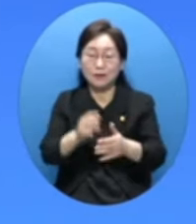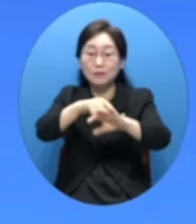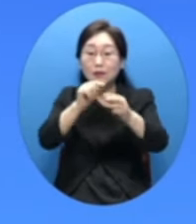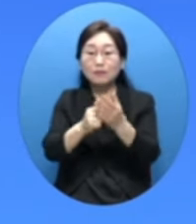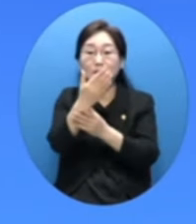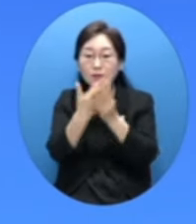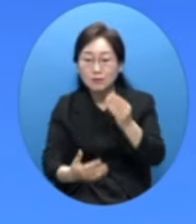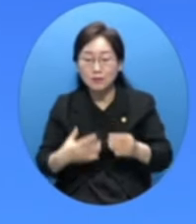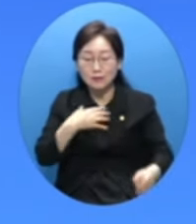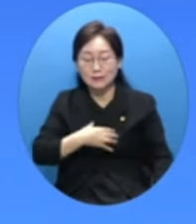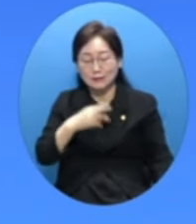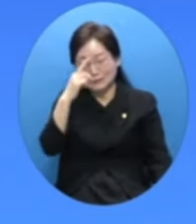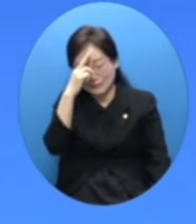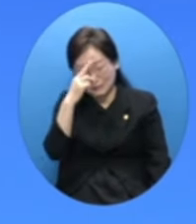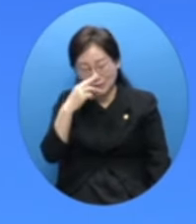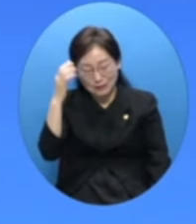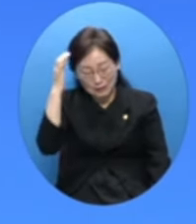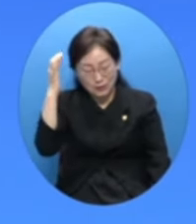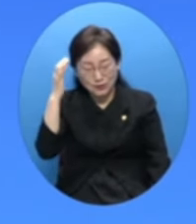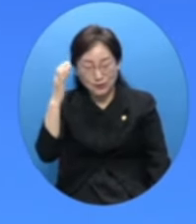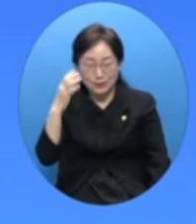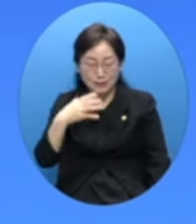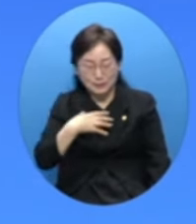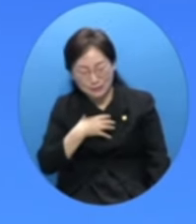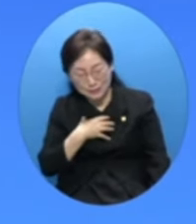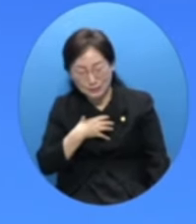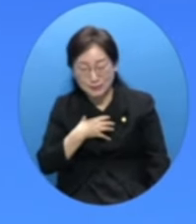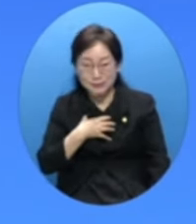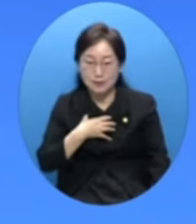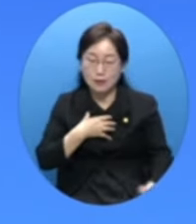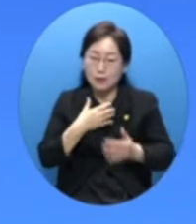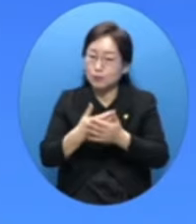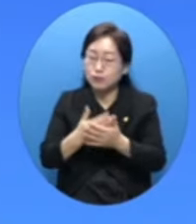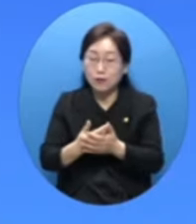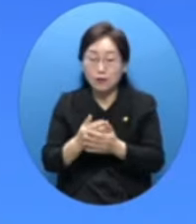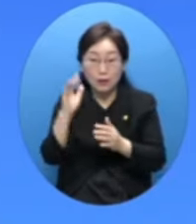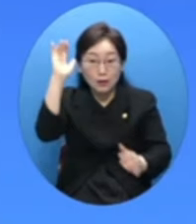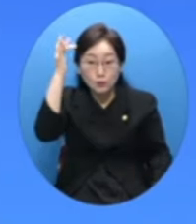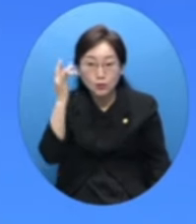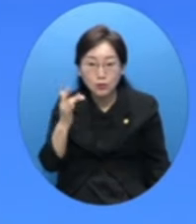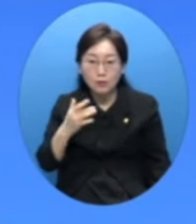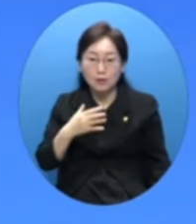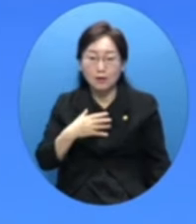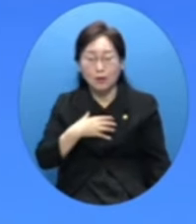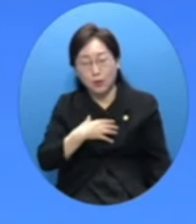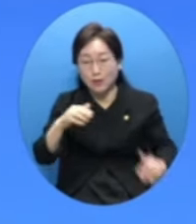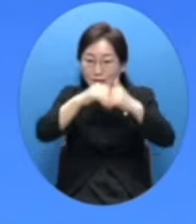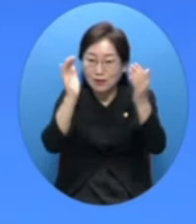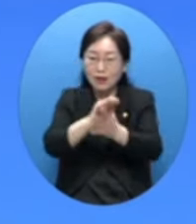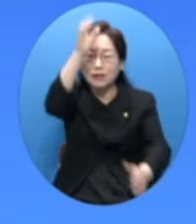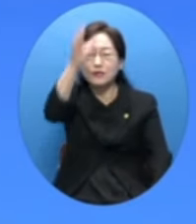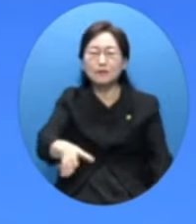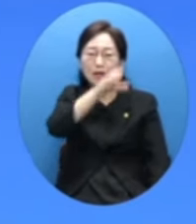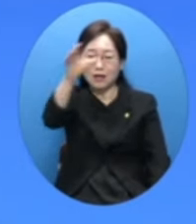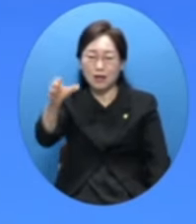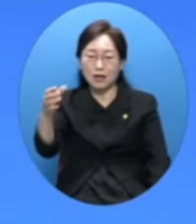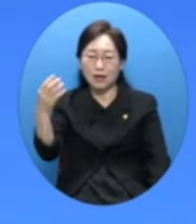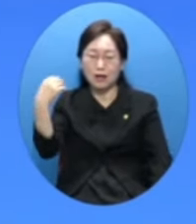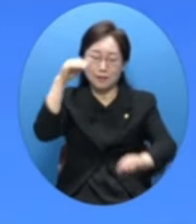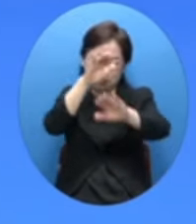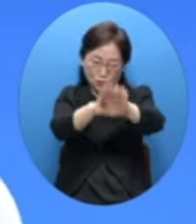절망, 근심, 고통, 걱정, 괴로움, 불안, 초조, 염려거리를 다 십자가 밑에 내려놓으시기